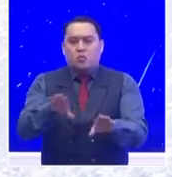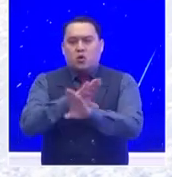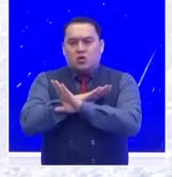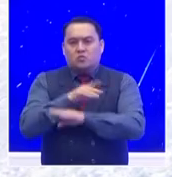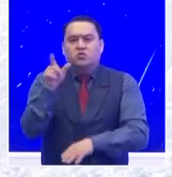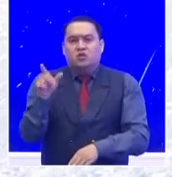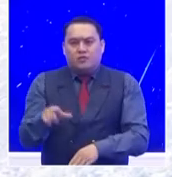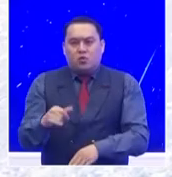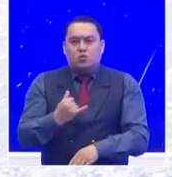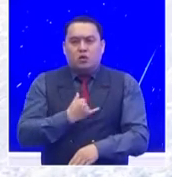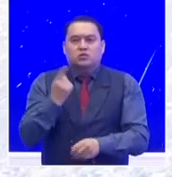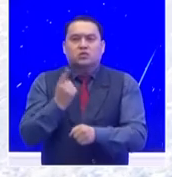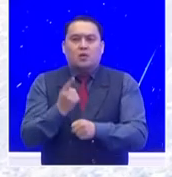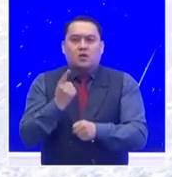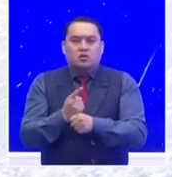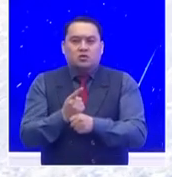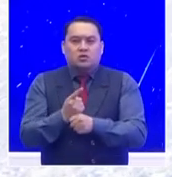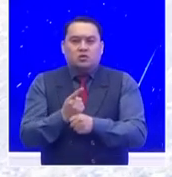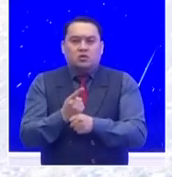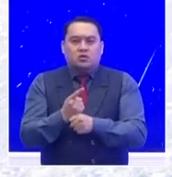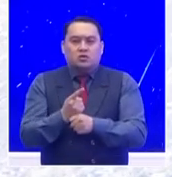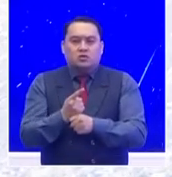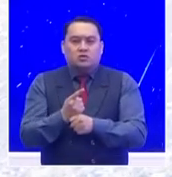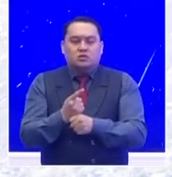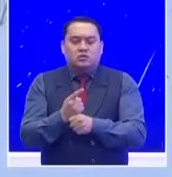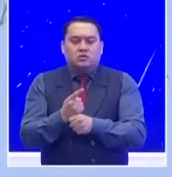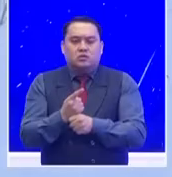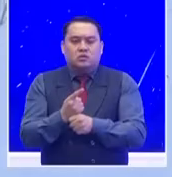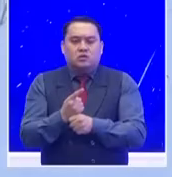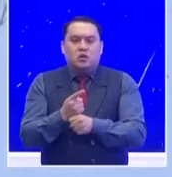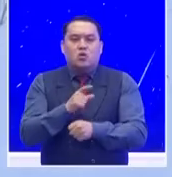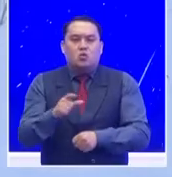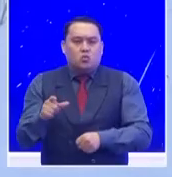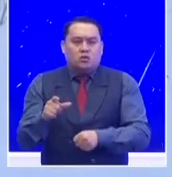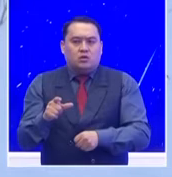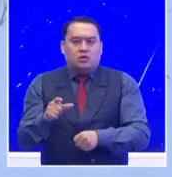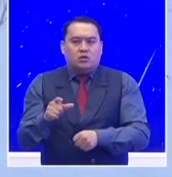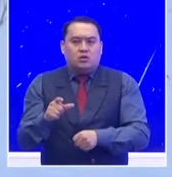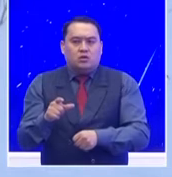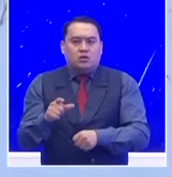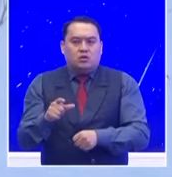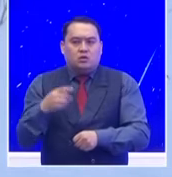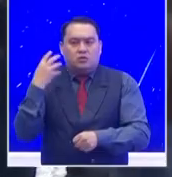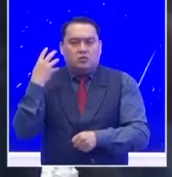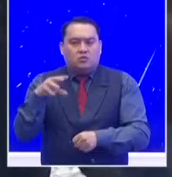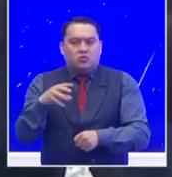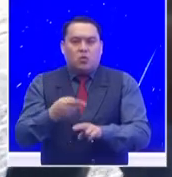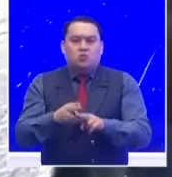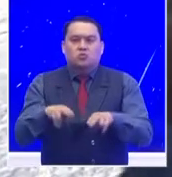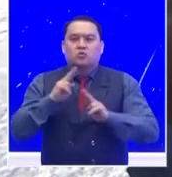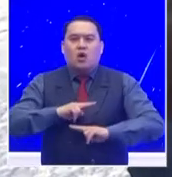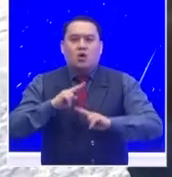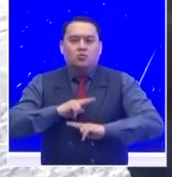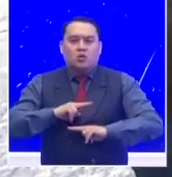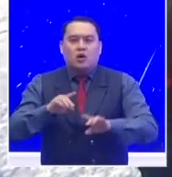человек, здесь у нас запрещающие знаки, чтобы не катались люди. Ну, люди не очень подчиняются. Сотрудники лыжной